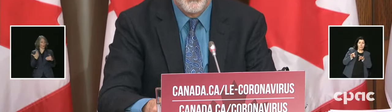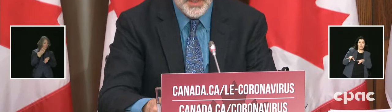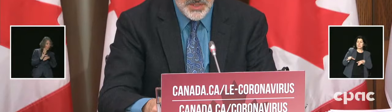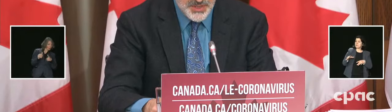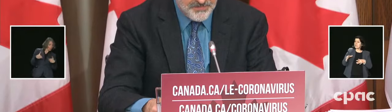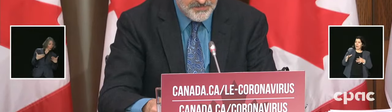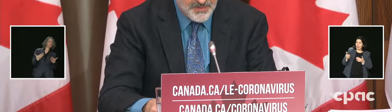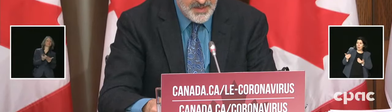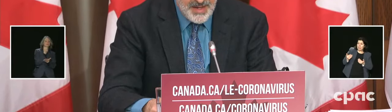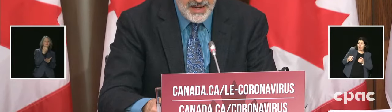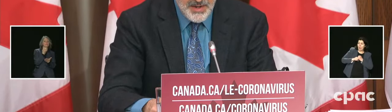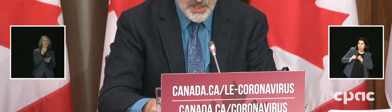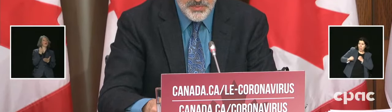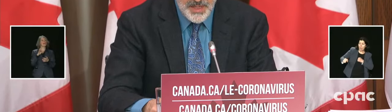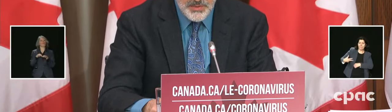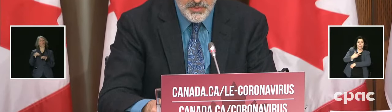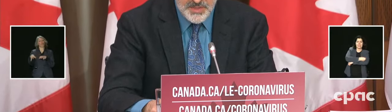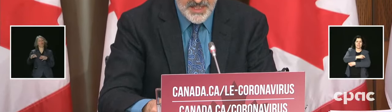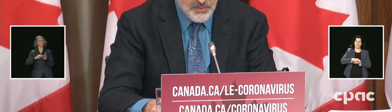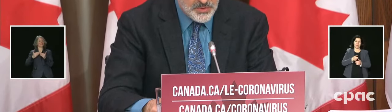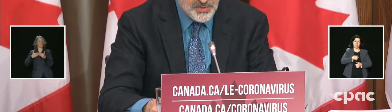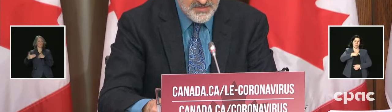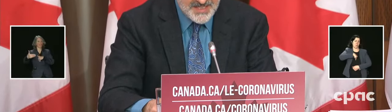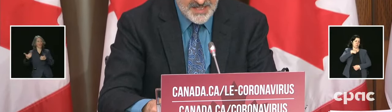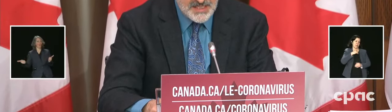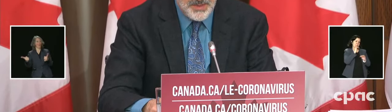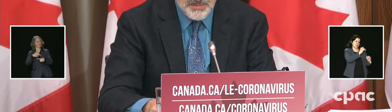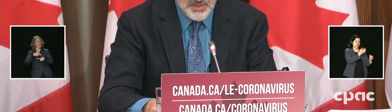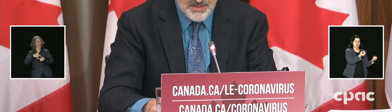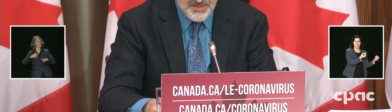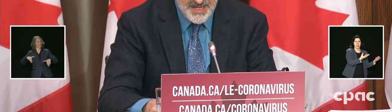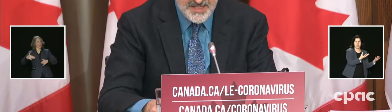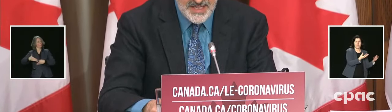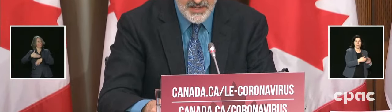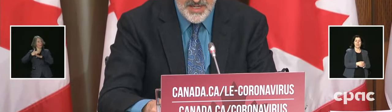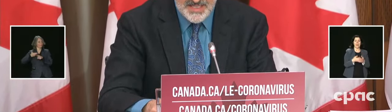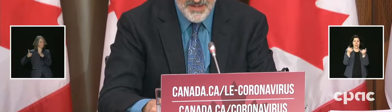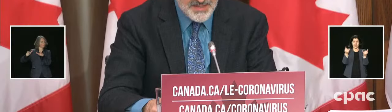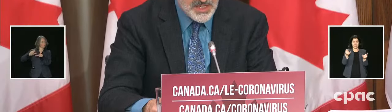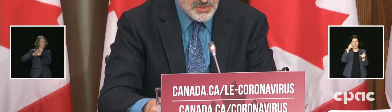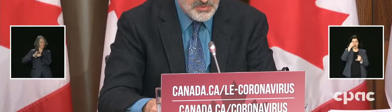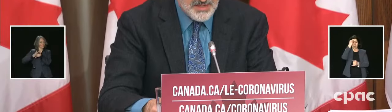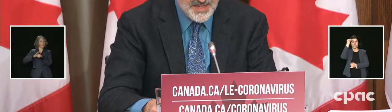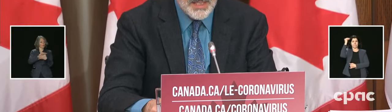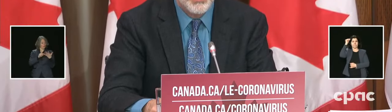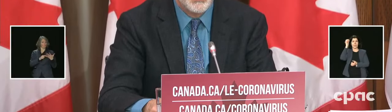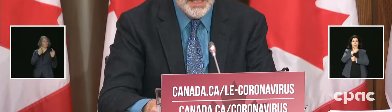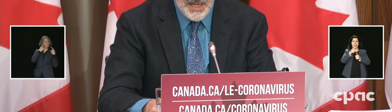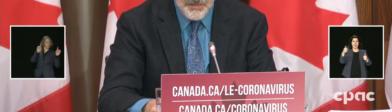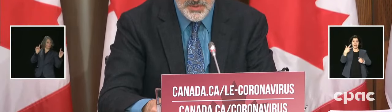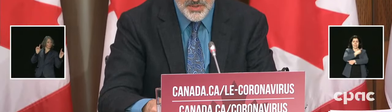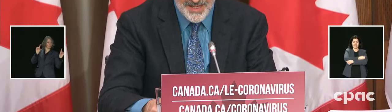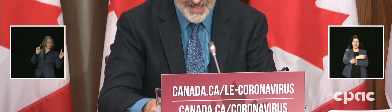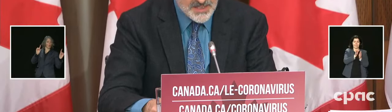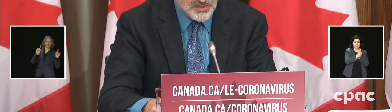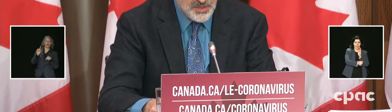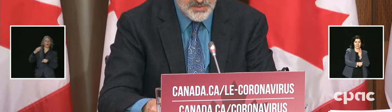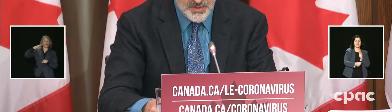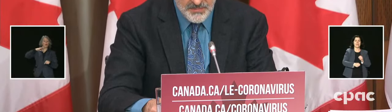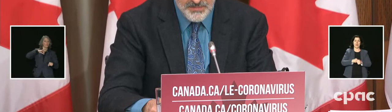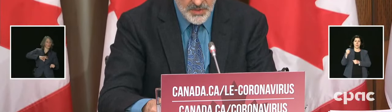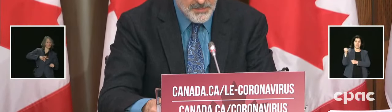serez pas protégé. À l'heure actuelle, nous considérons que tous les vaccins disponibles sont efficaces et que les avantages de tous les vaccins autorisés l'emportent sur les